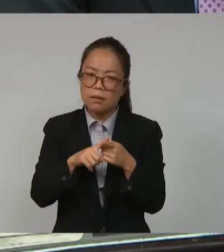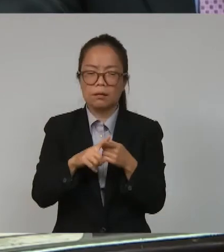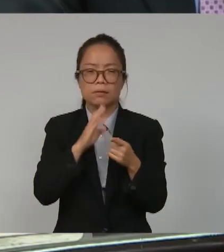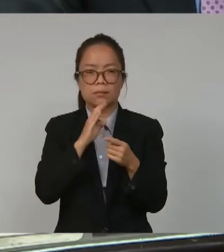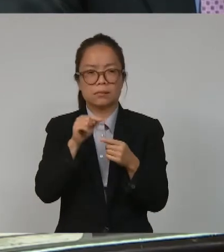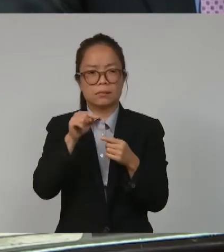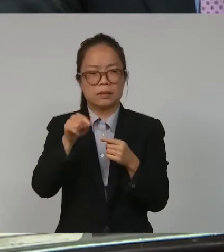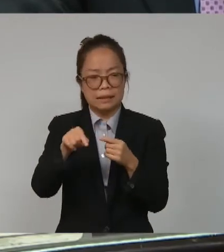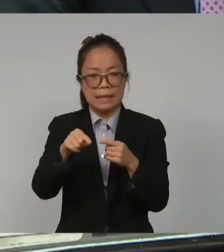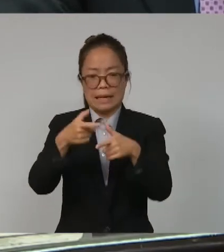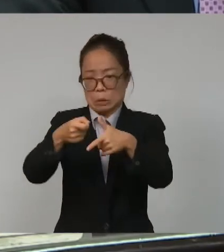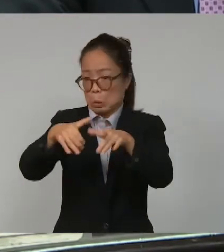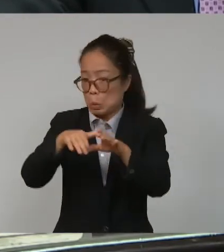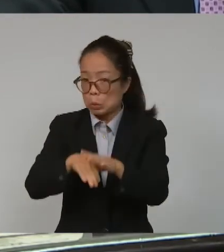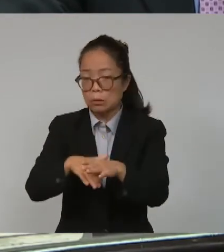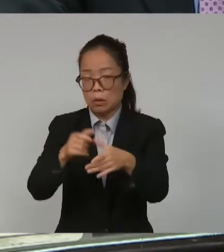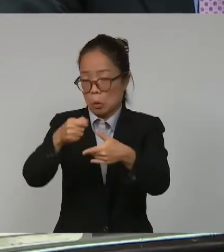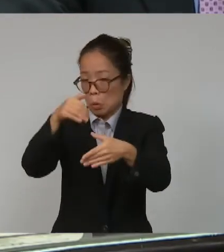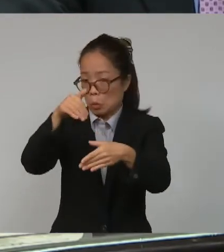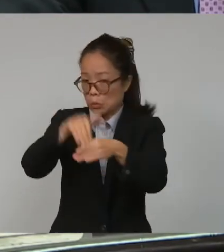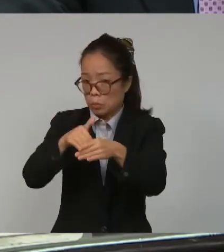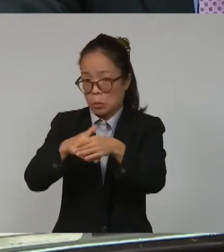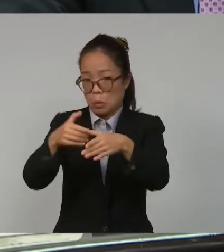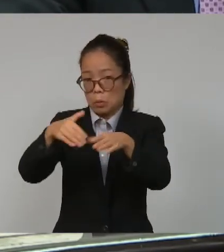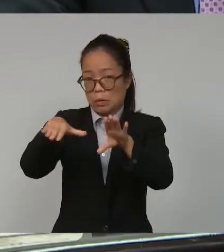这样子的一个公投主文，